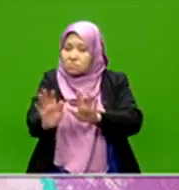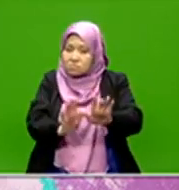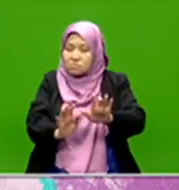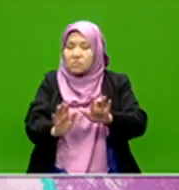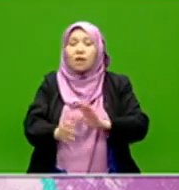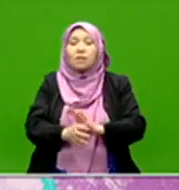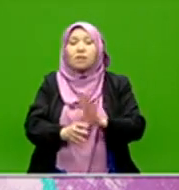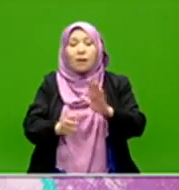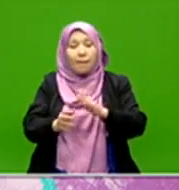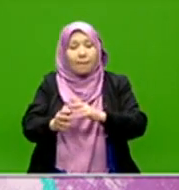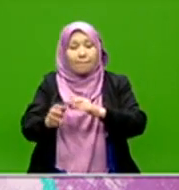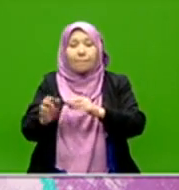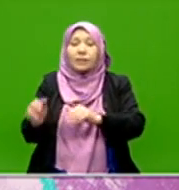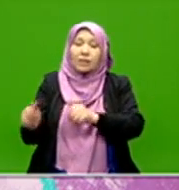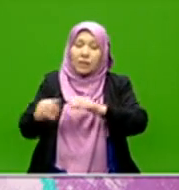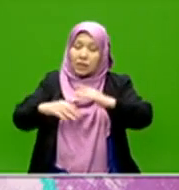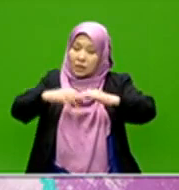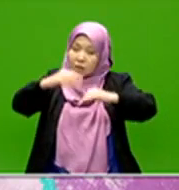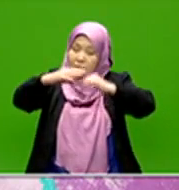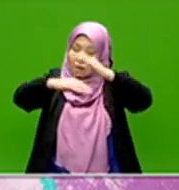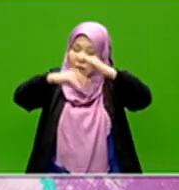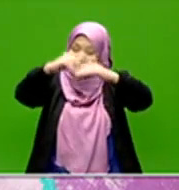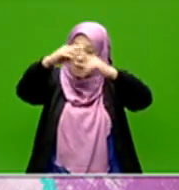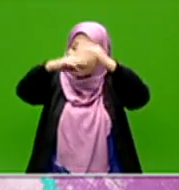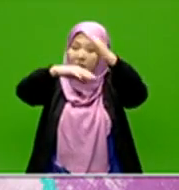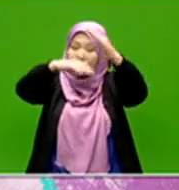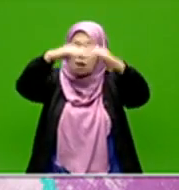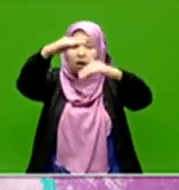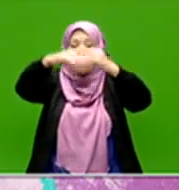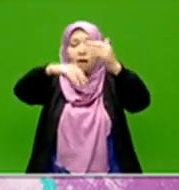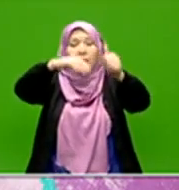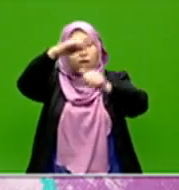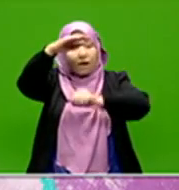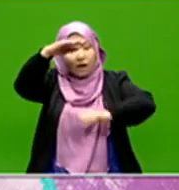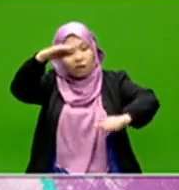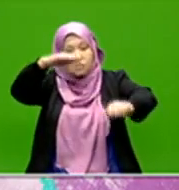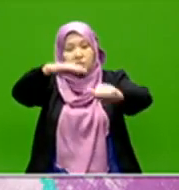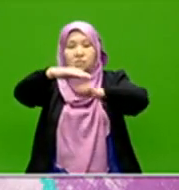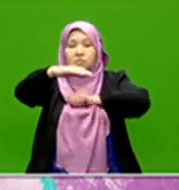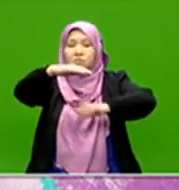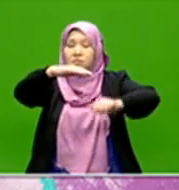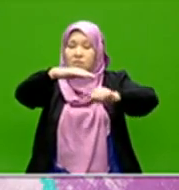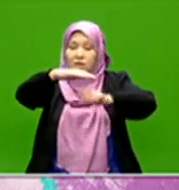وَإِسْمَاعِيلُ رَبَّنَا تَقَبَّلْ مِنَّا